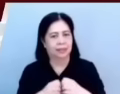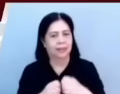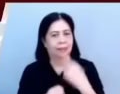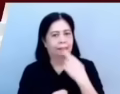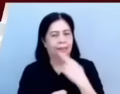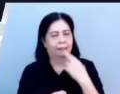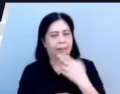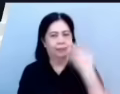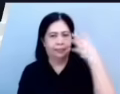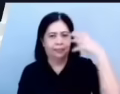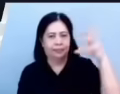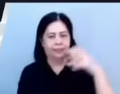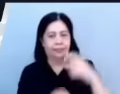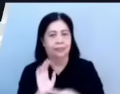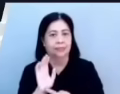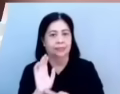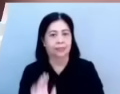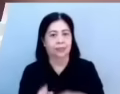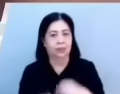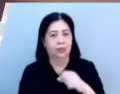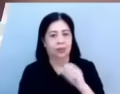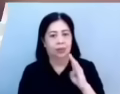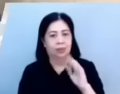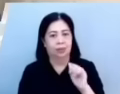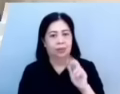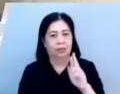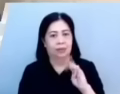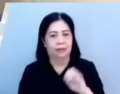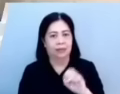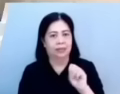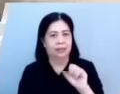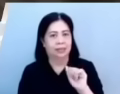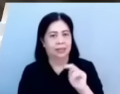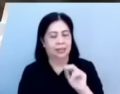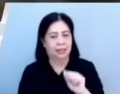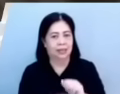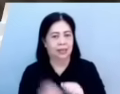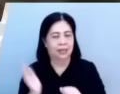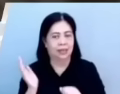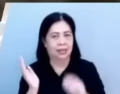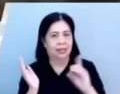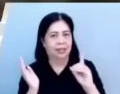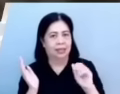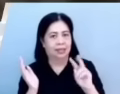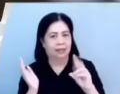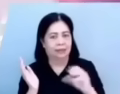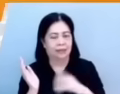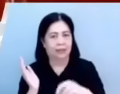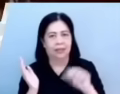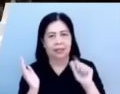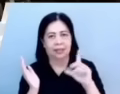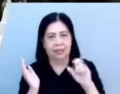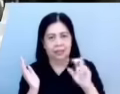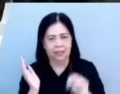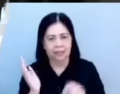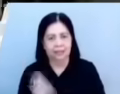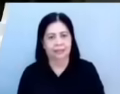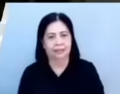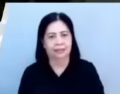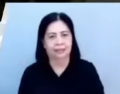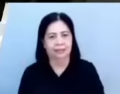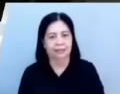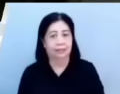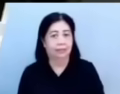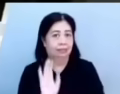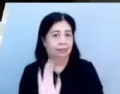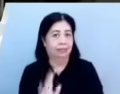na pagbibidahan ni Barbie Forteza, Sanya Lopez, David Licaco at Alden Richards. Nakita nyo naman, umpisa